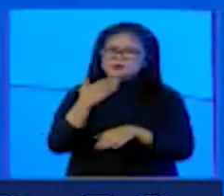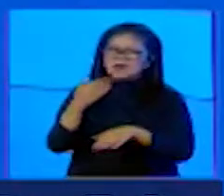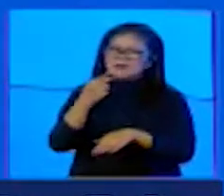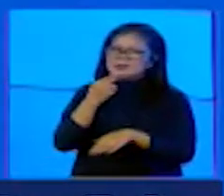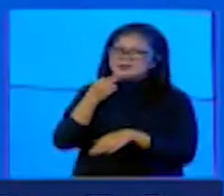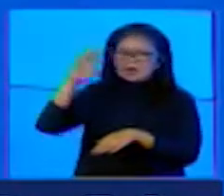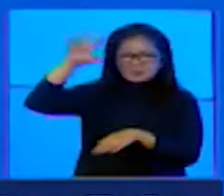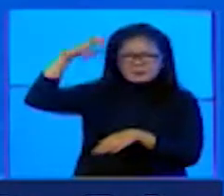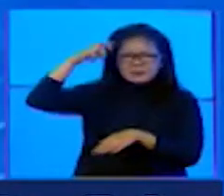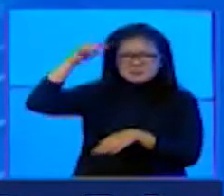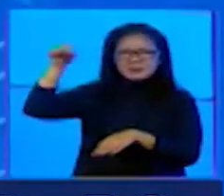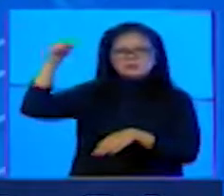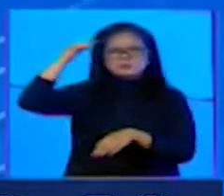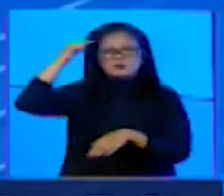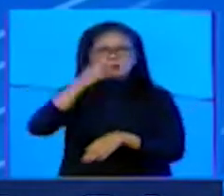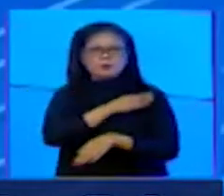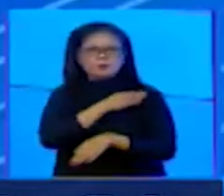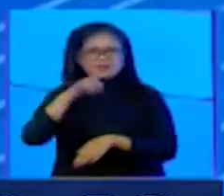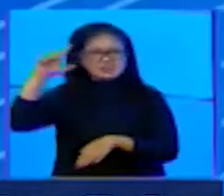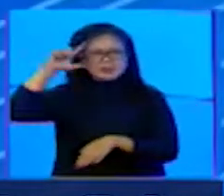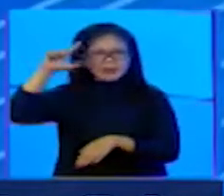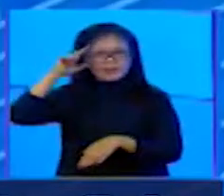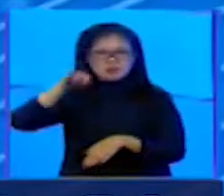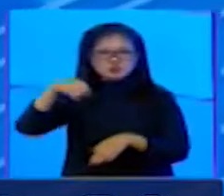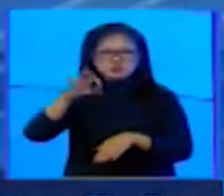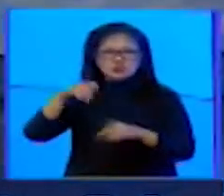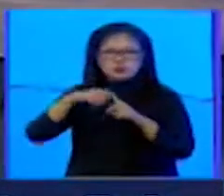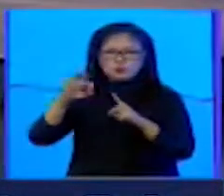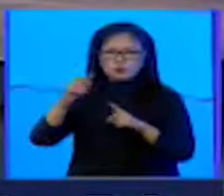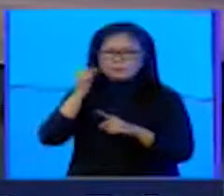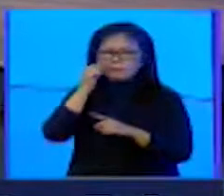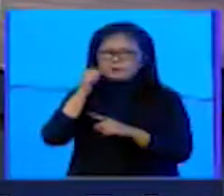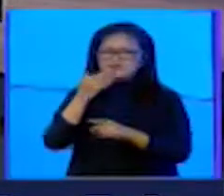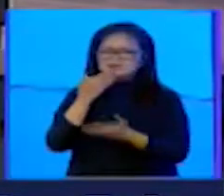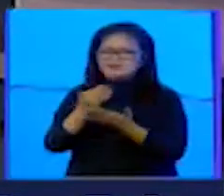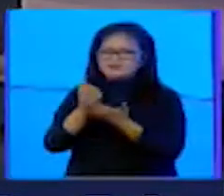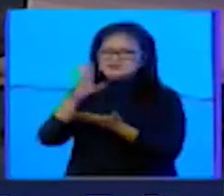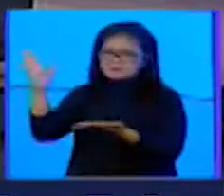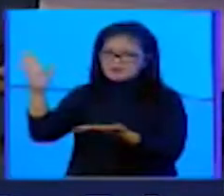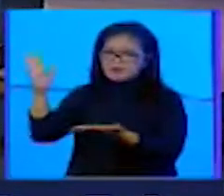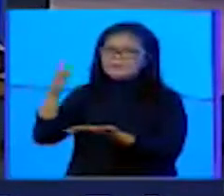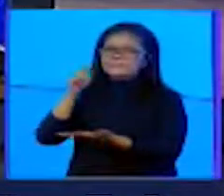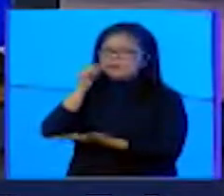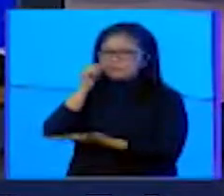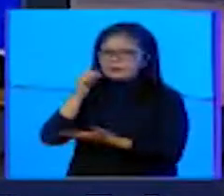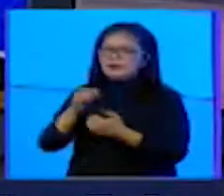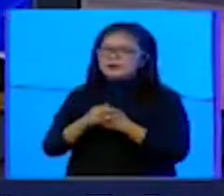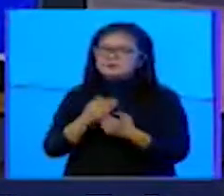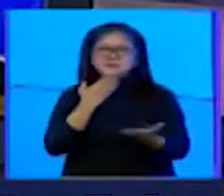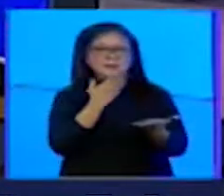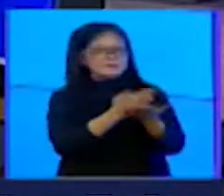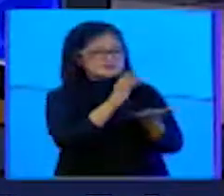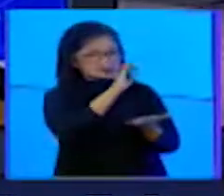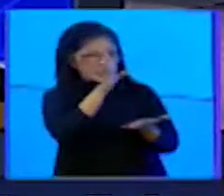Kesehatan Kabupaten Sleman, Bapak Joko Hastario. Selamat siang Pak Joko dan salam sehat selalu. Selamat siang Mas